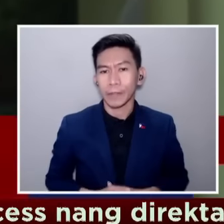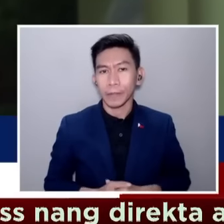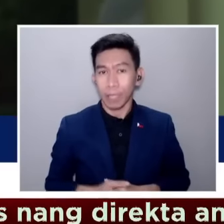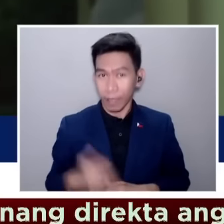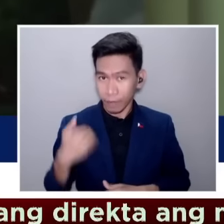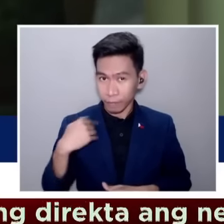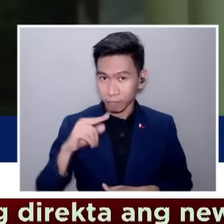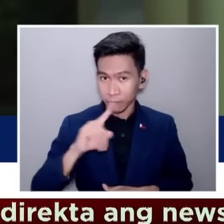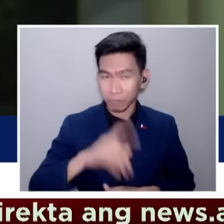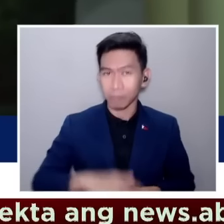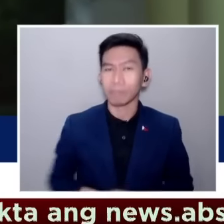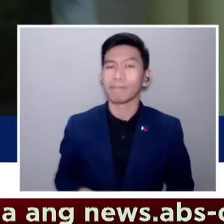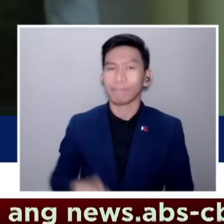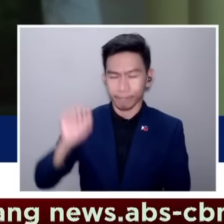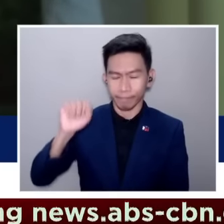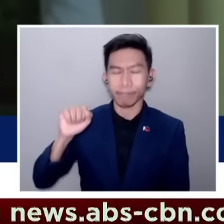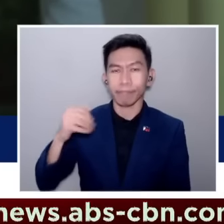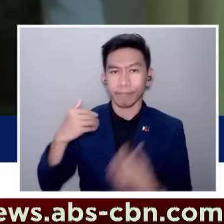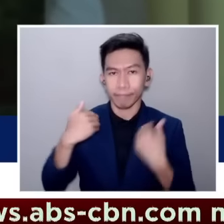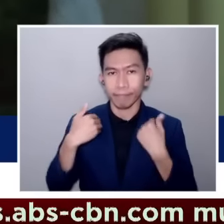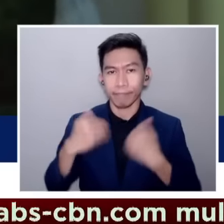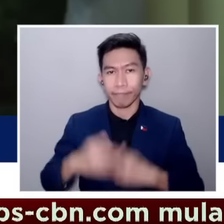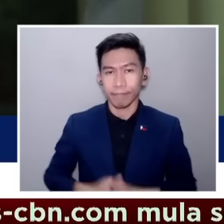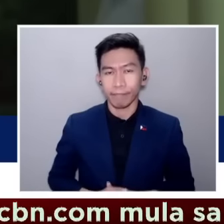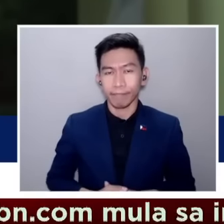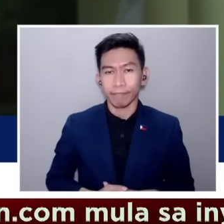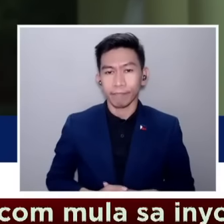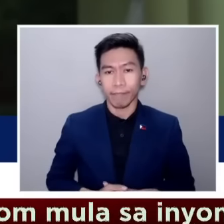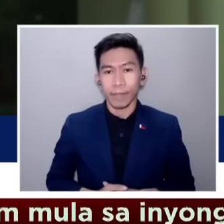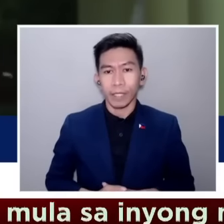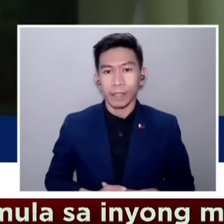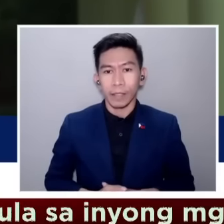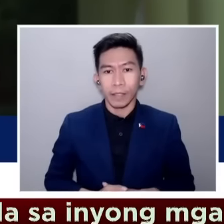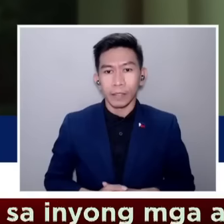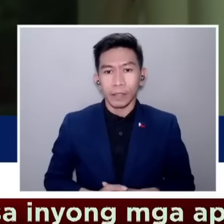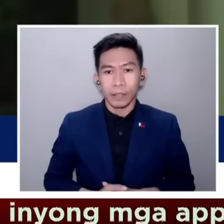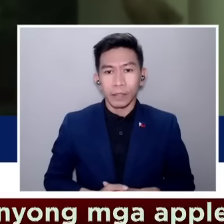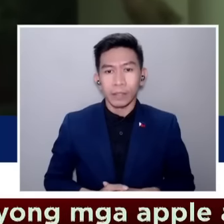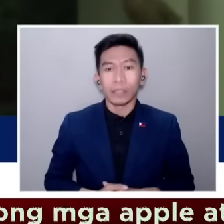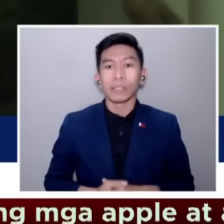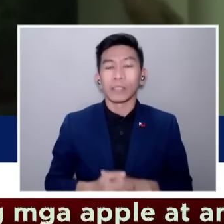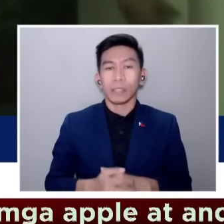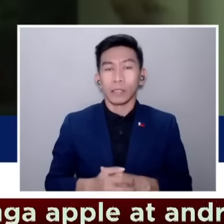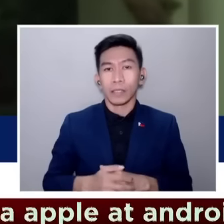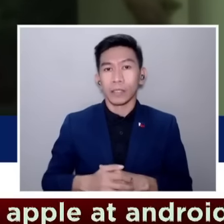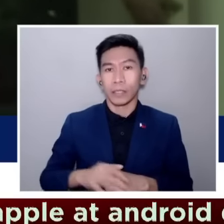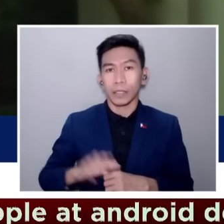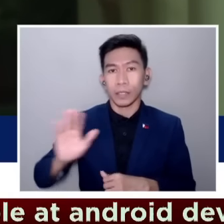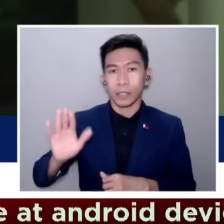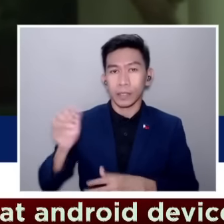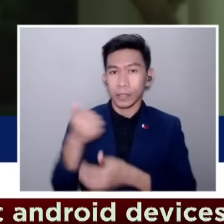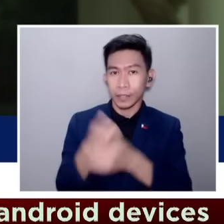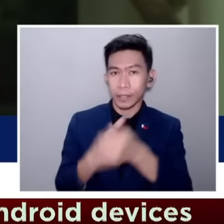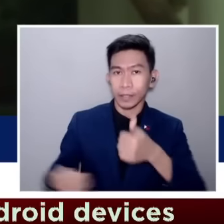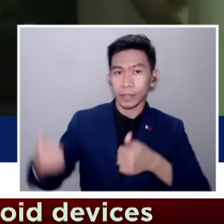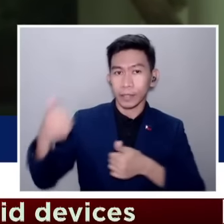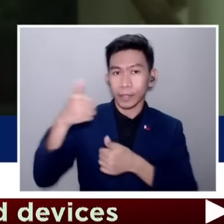Meron, Henry. Meron pa rin. Kaya ang desisyon talaga nitong ating head ng